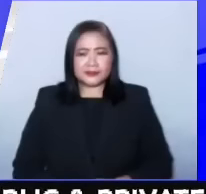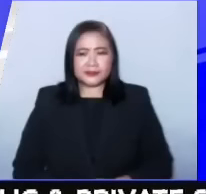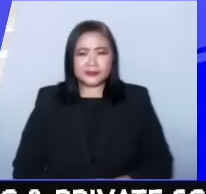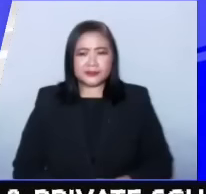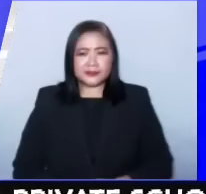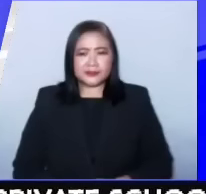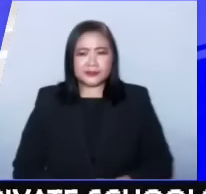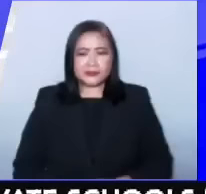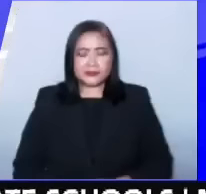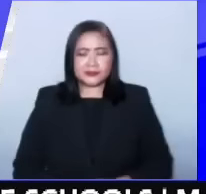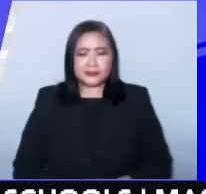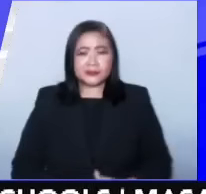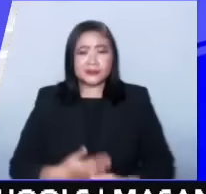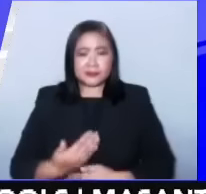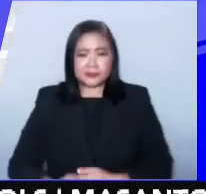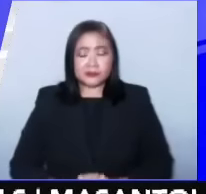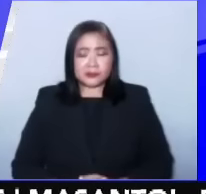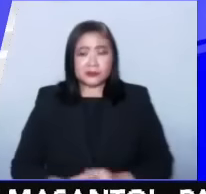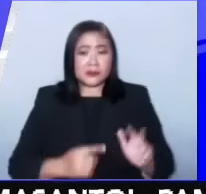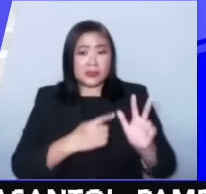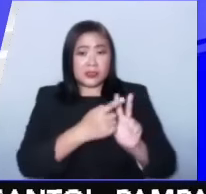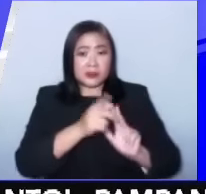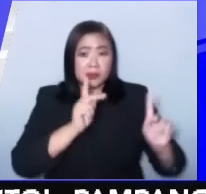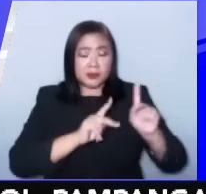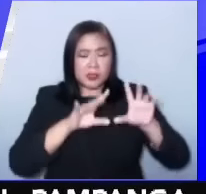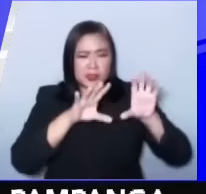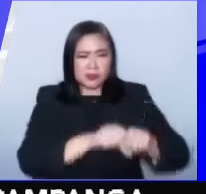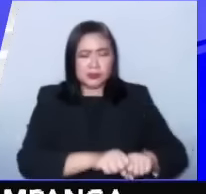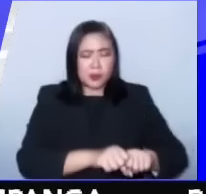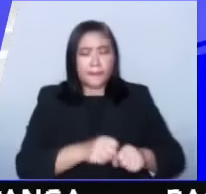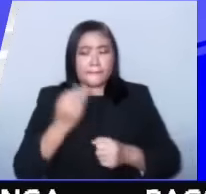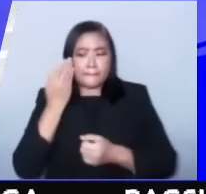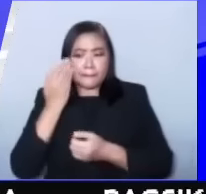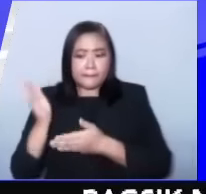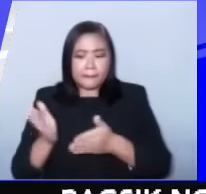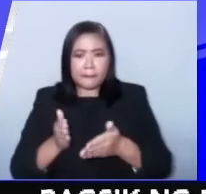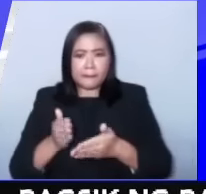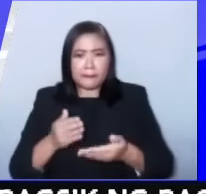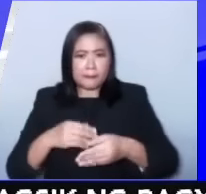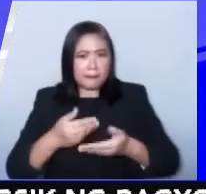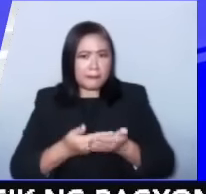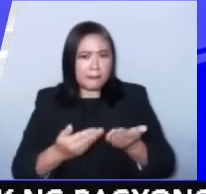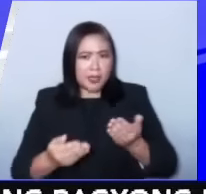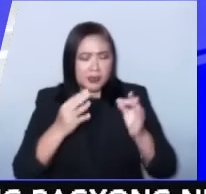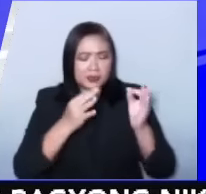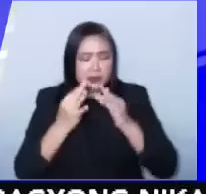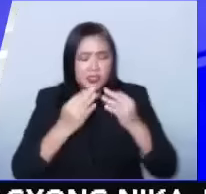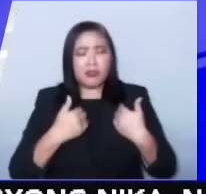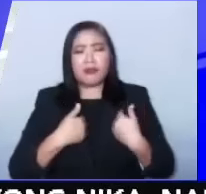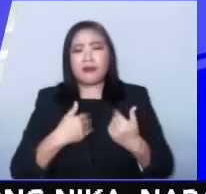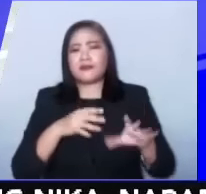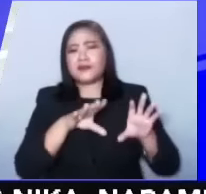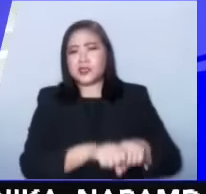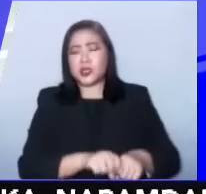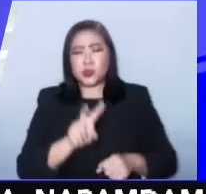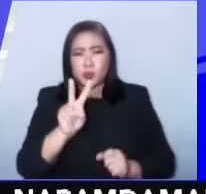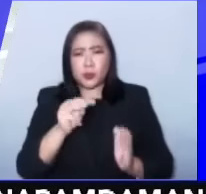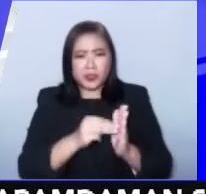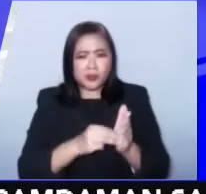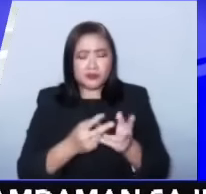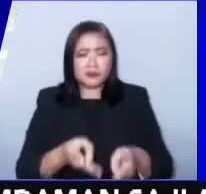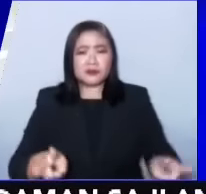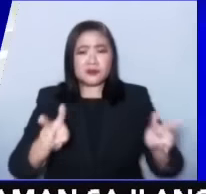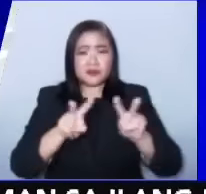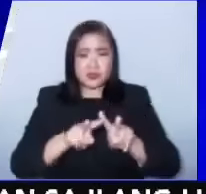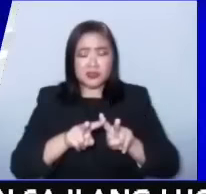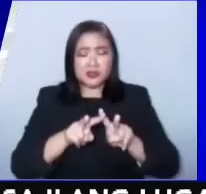tatlong arestado sa isang bypass operation sa Marikina nakuha sa kanila ang mahigit 2a milyong pisong halaga ng hinihinalang